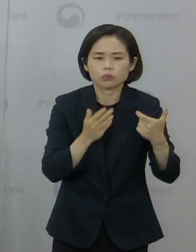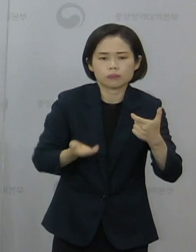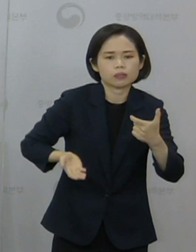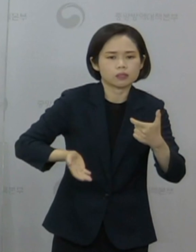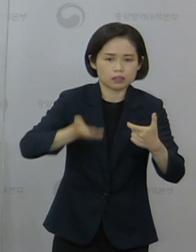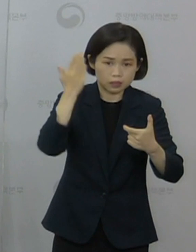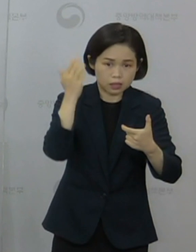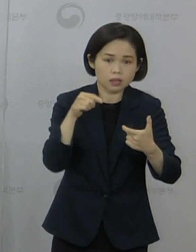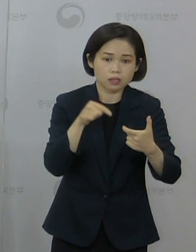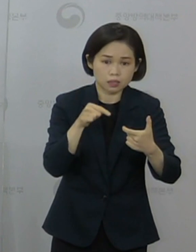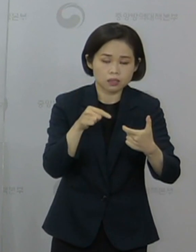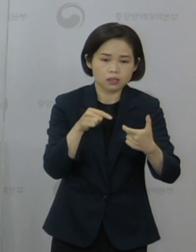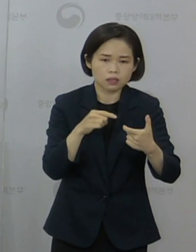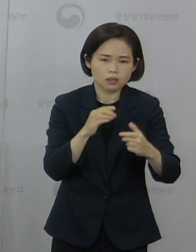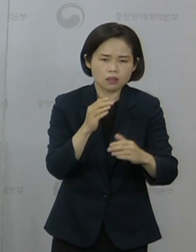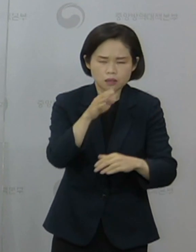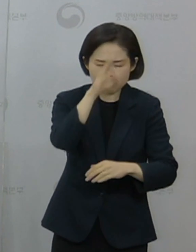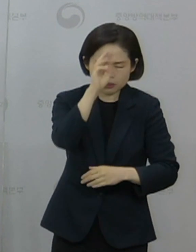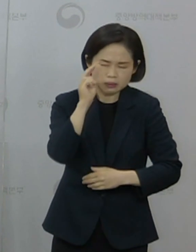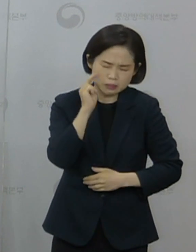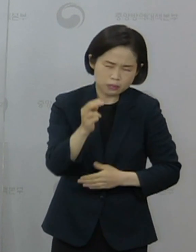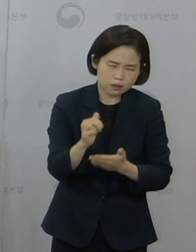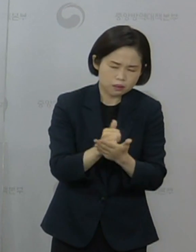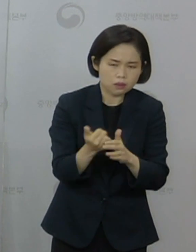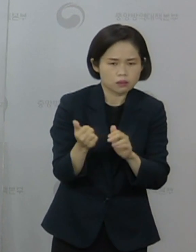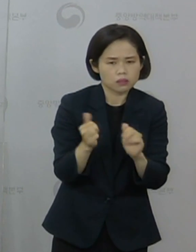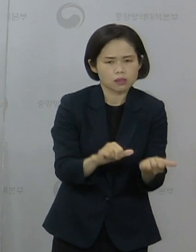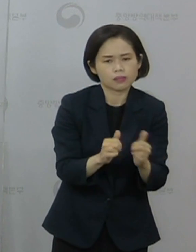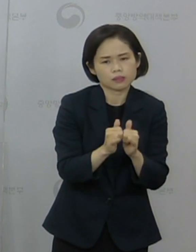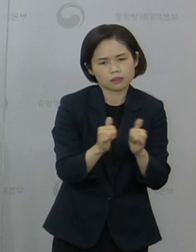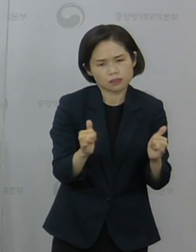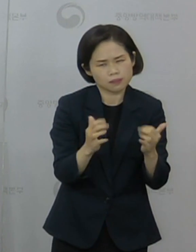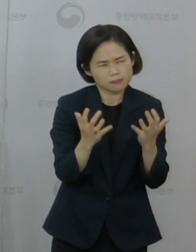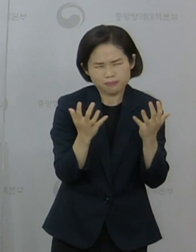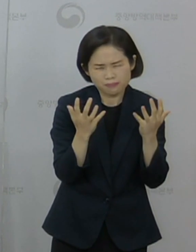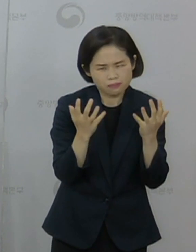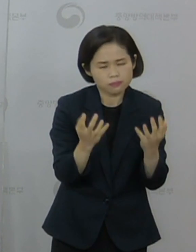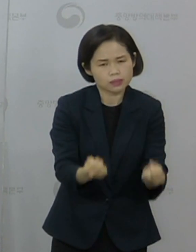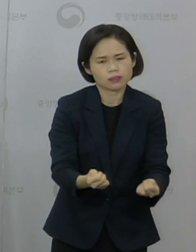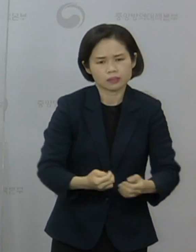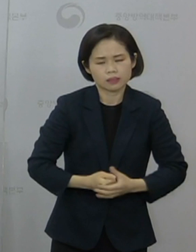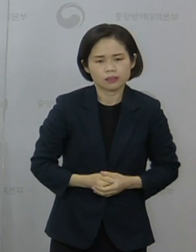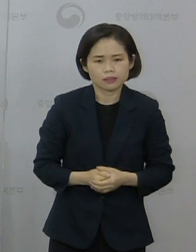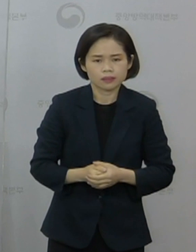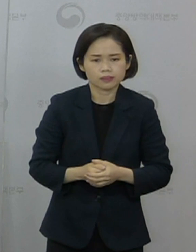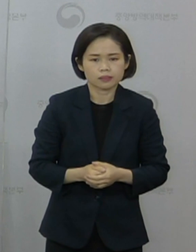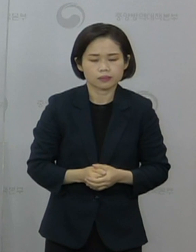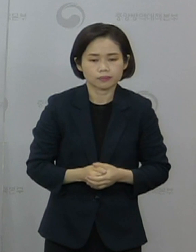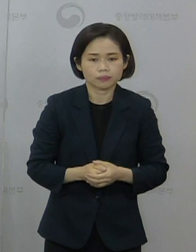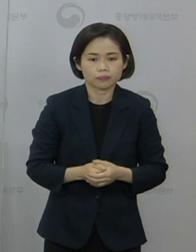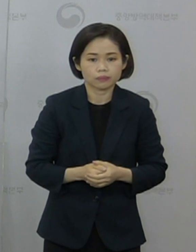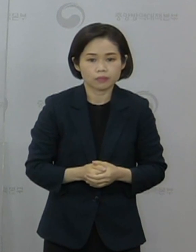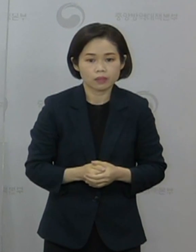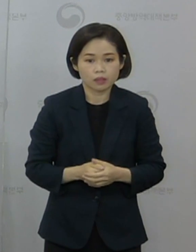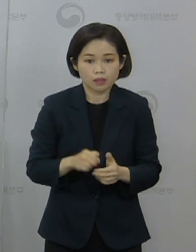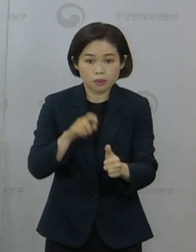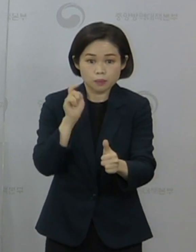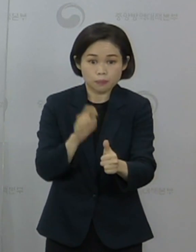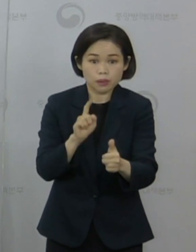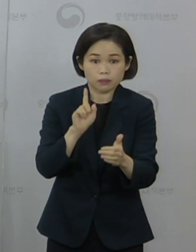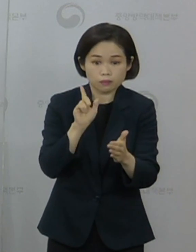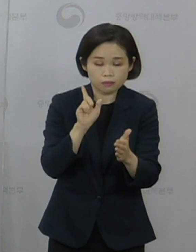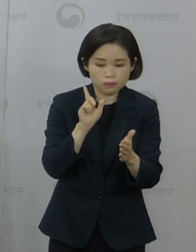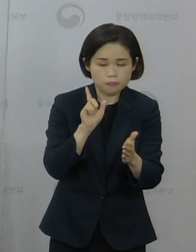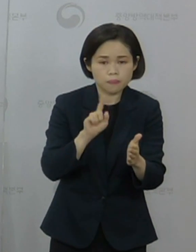이상에서 에 위중 중 환자와 사망자 가 지속적으로 많은 상황입니다 이렇게 확진 시에 중증 으로